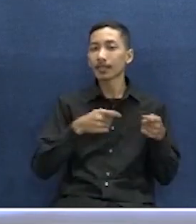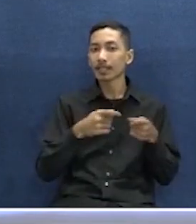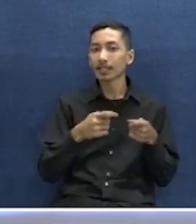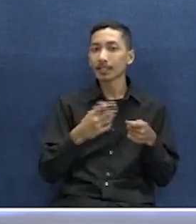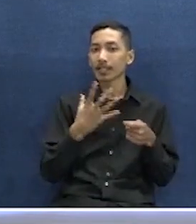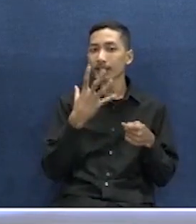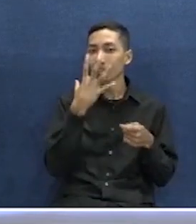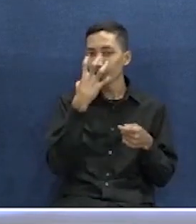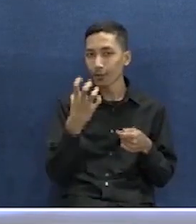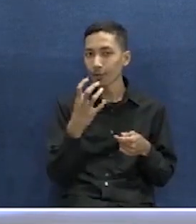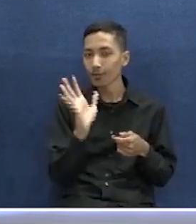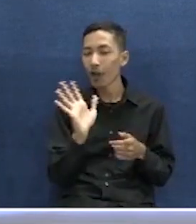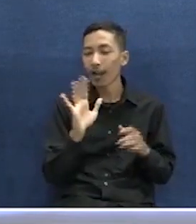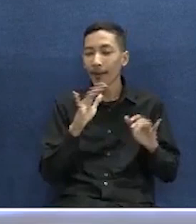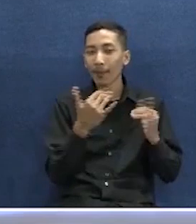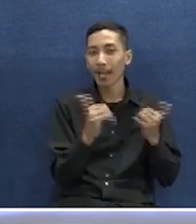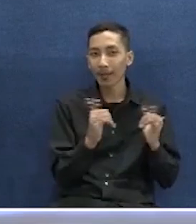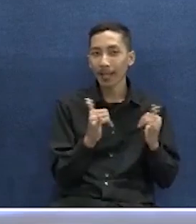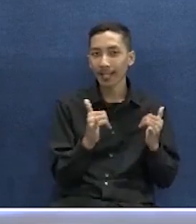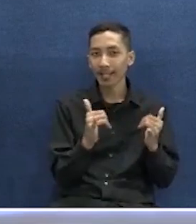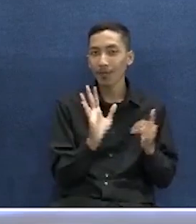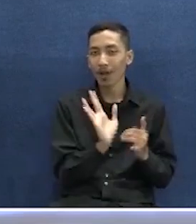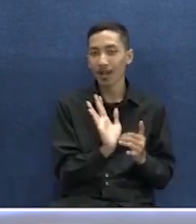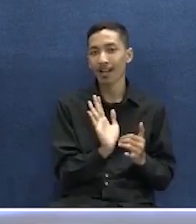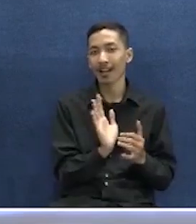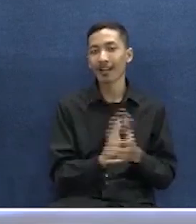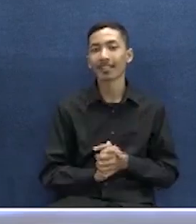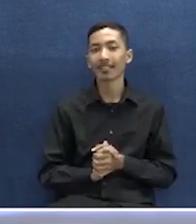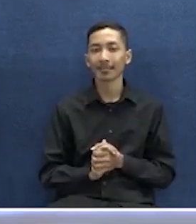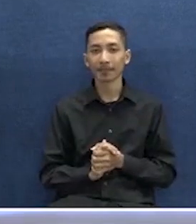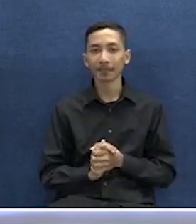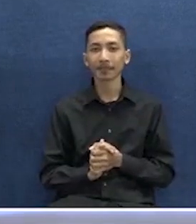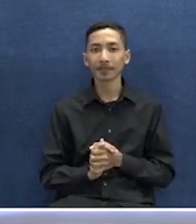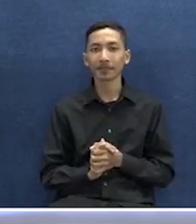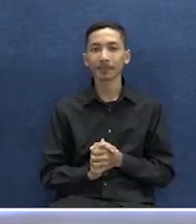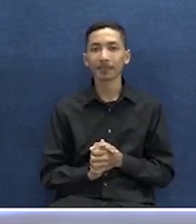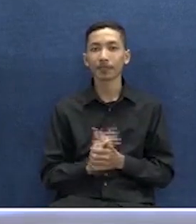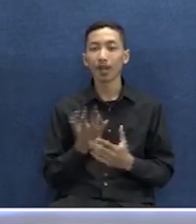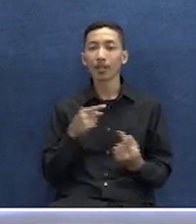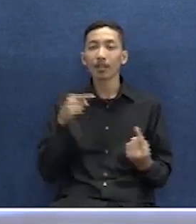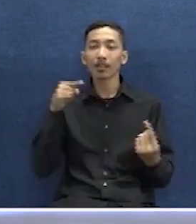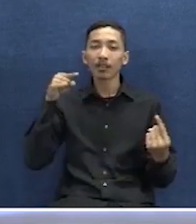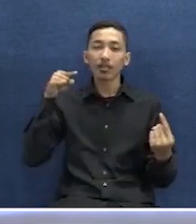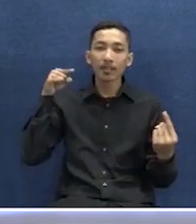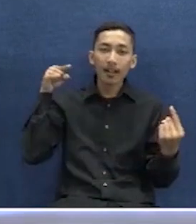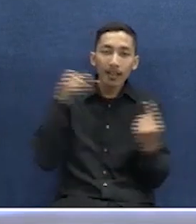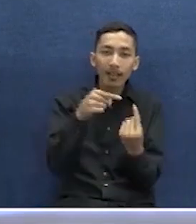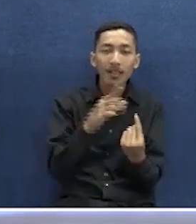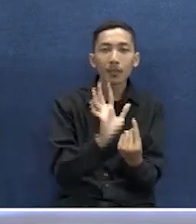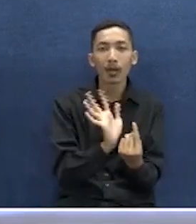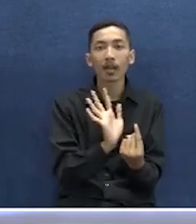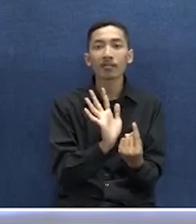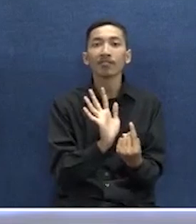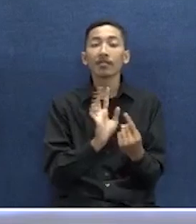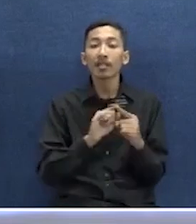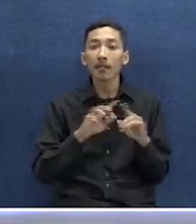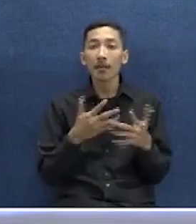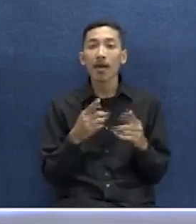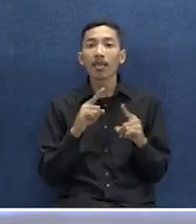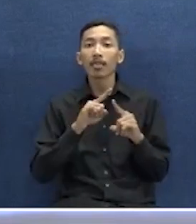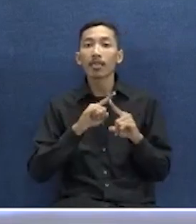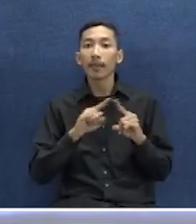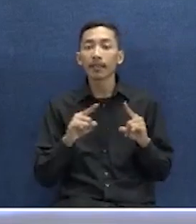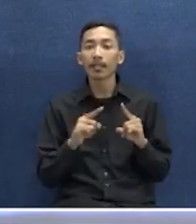playlist tidak main-main ya bukan banyak yang dikejar tapi ya tadi itu resist Apa kembali